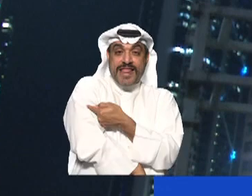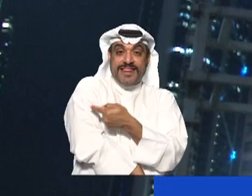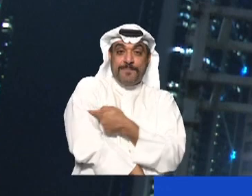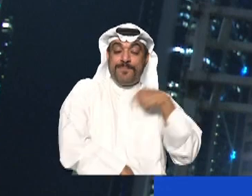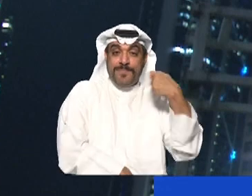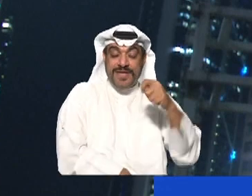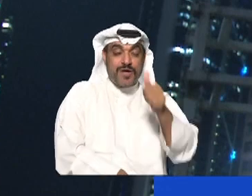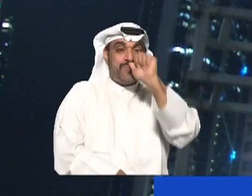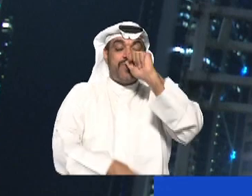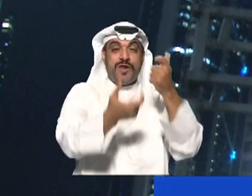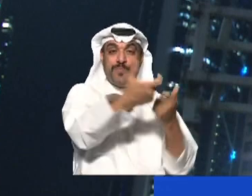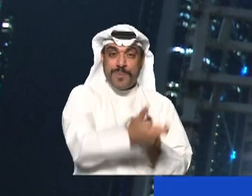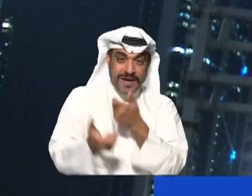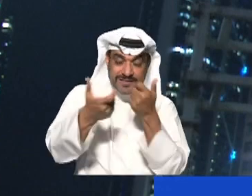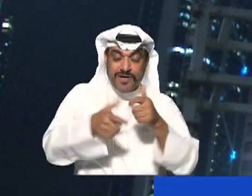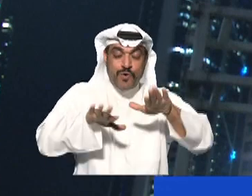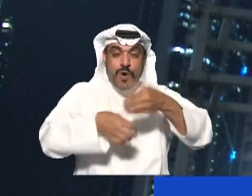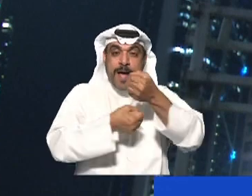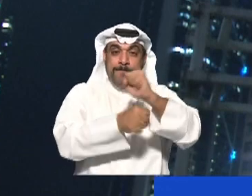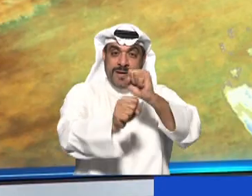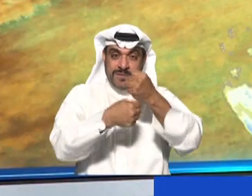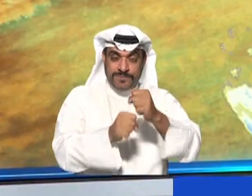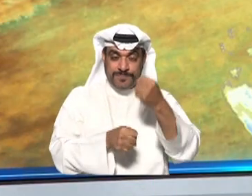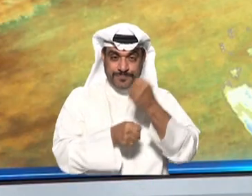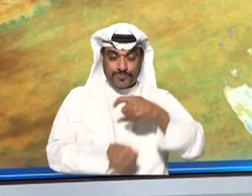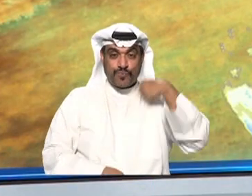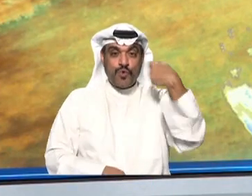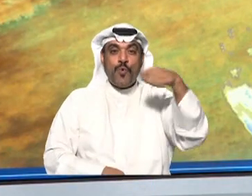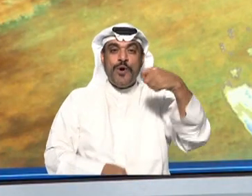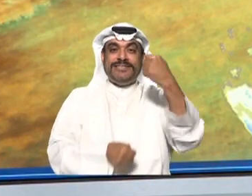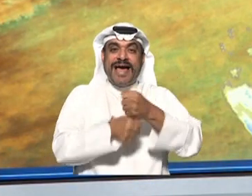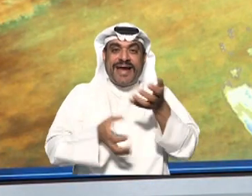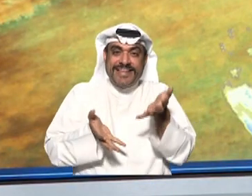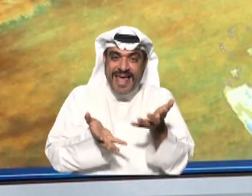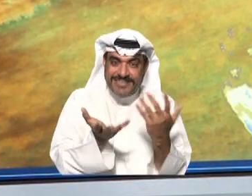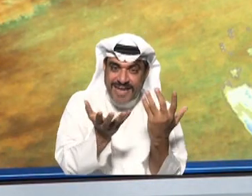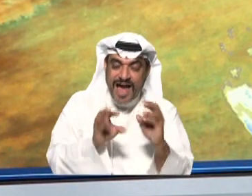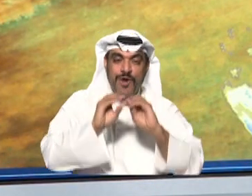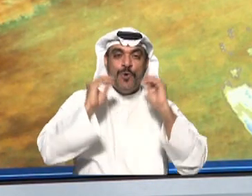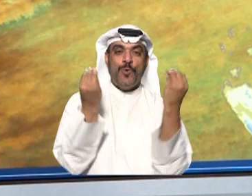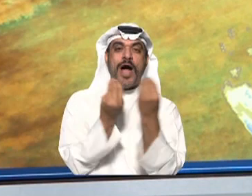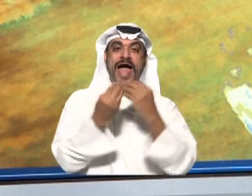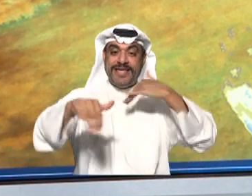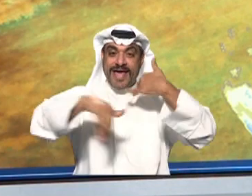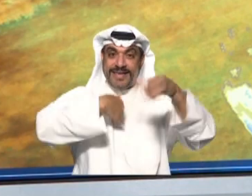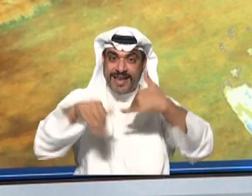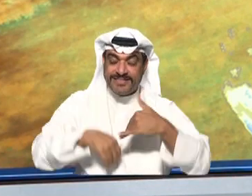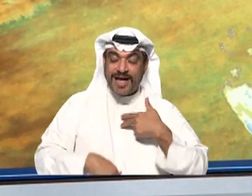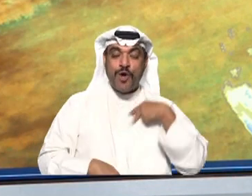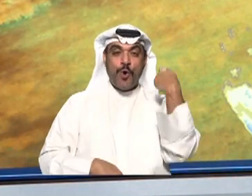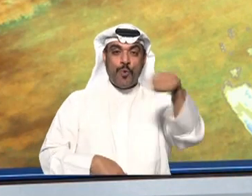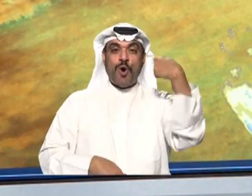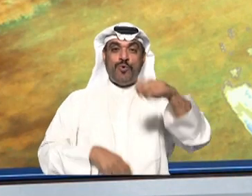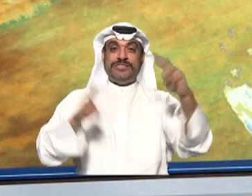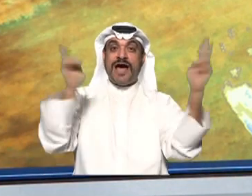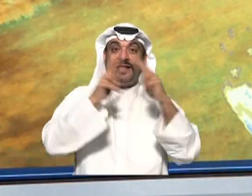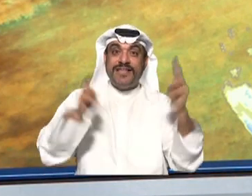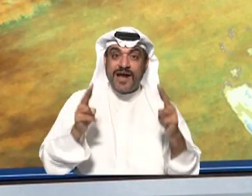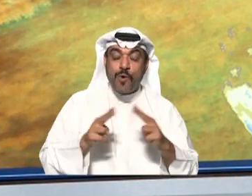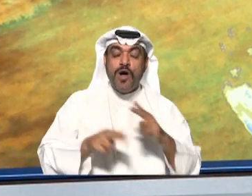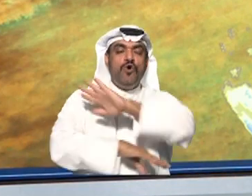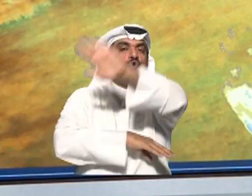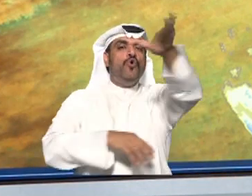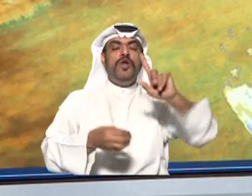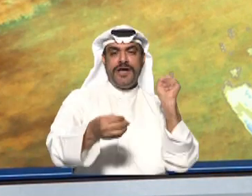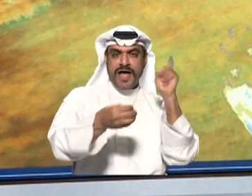للإطفاء، بلدية الكويت وزارة الأشغال وهيئة الطرق وأيضا وزارة الكهرباء والماء. بأي تغير طارئ او اي